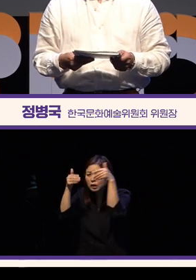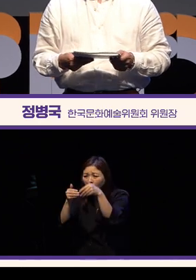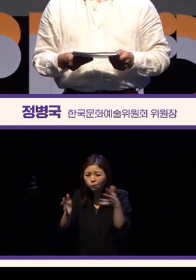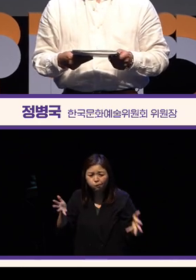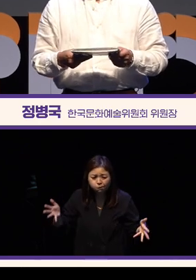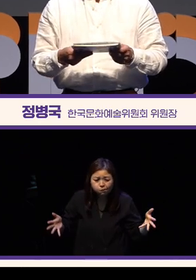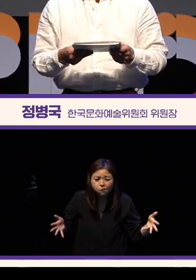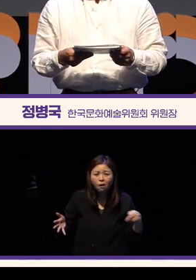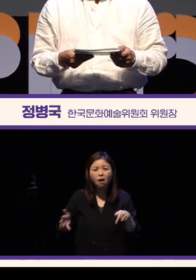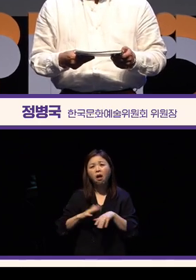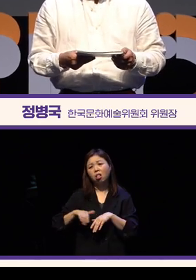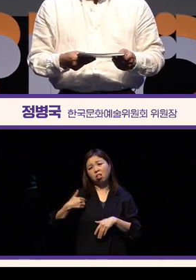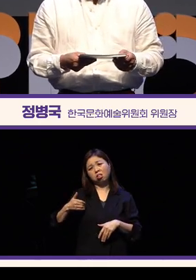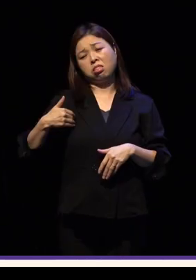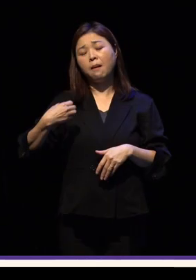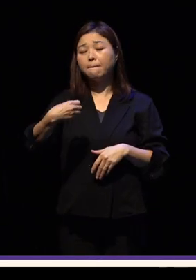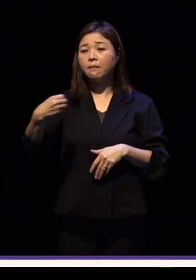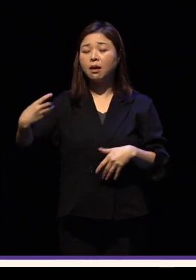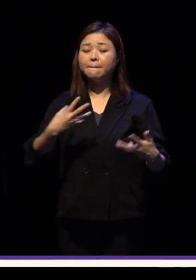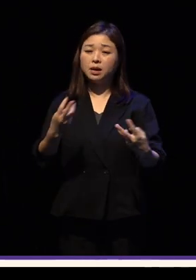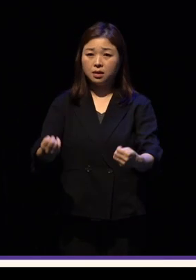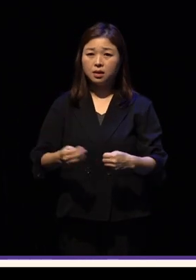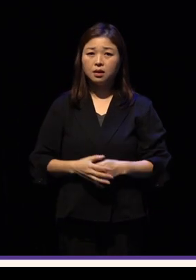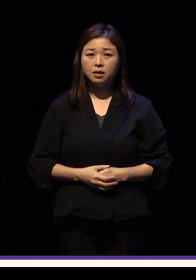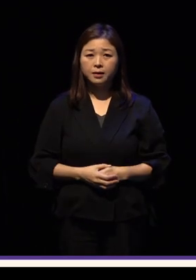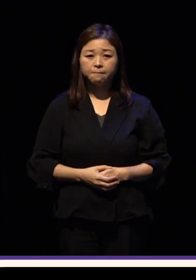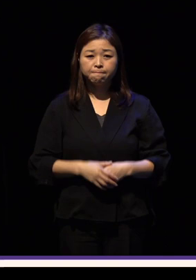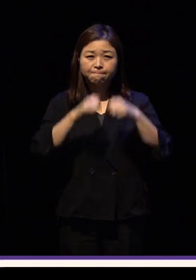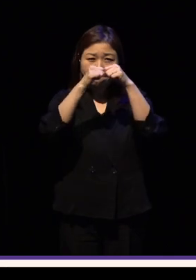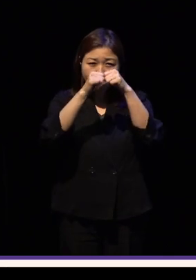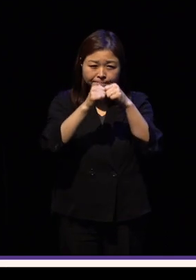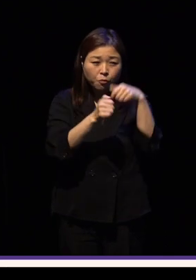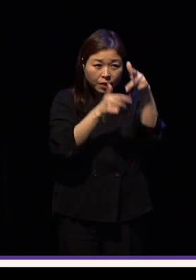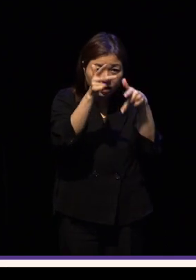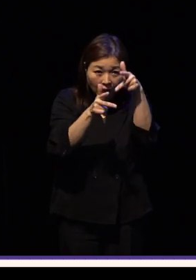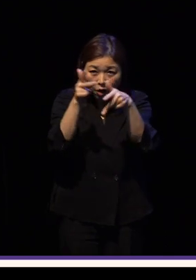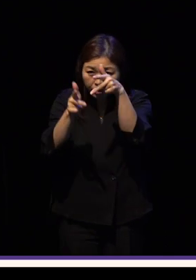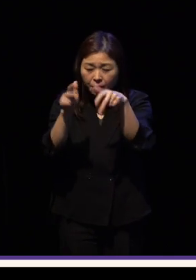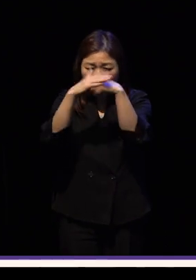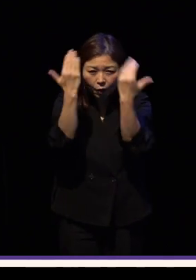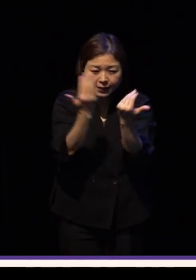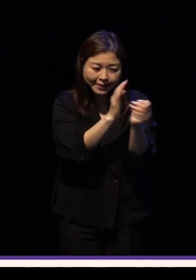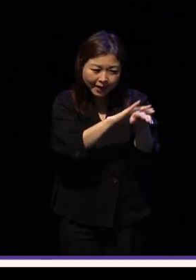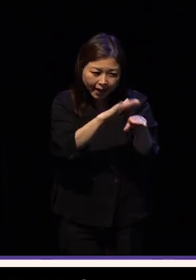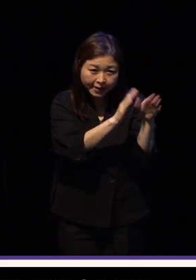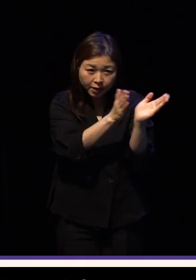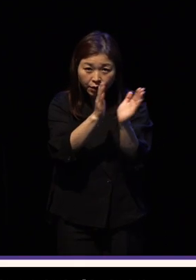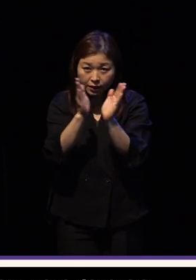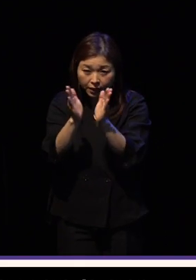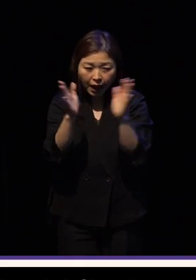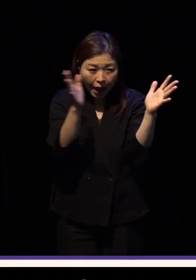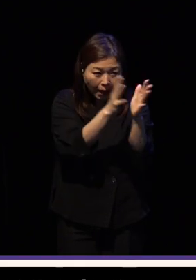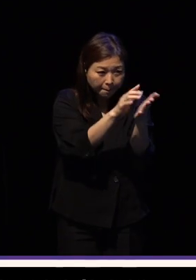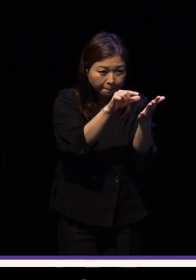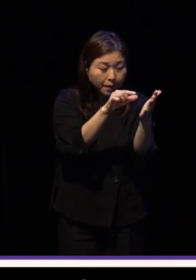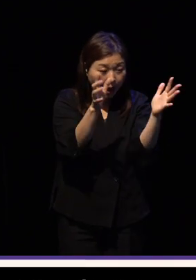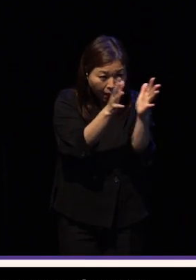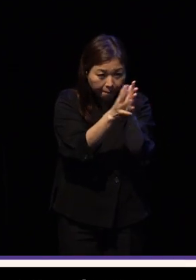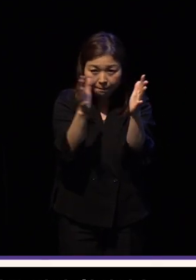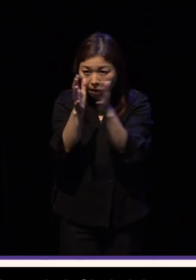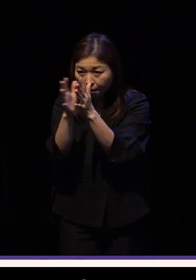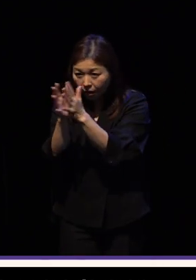많이 하셨어요. 그래서 그 세분화된 것을 정리를 해가지고 단순화하는